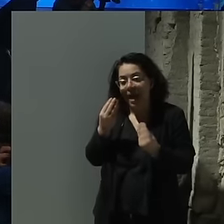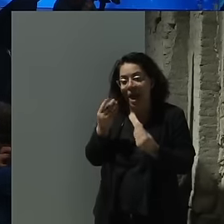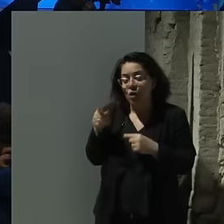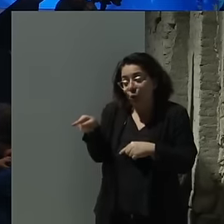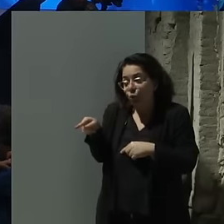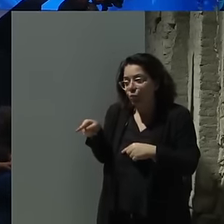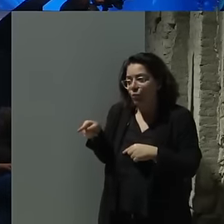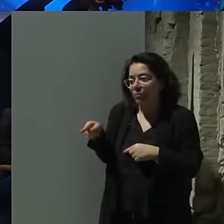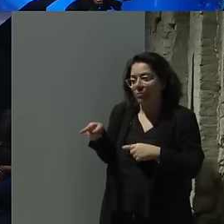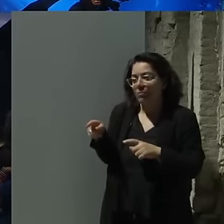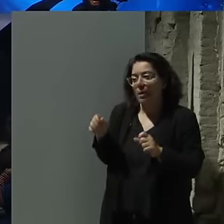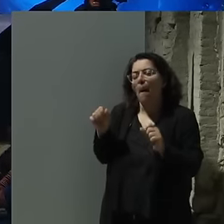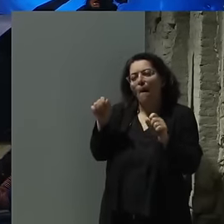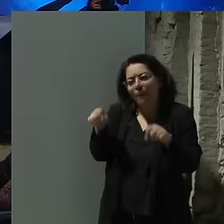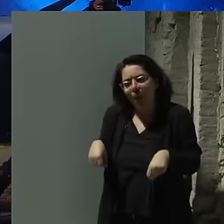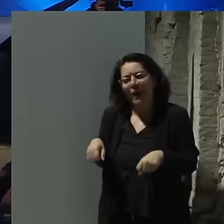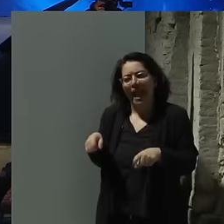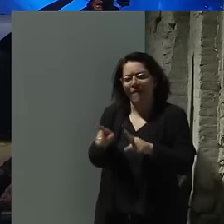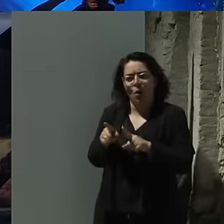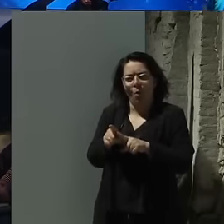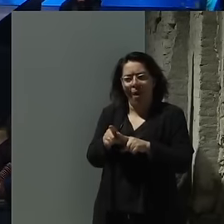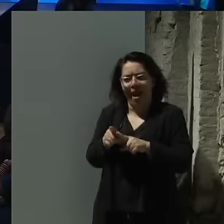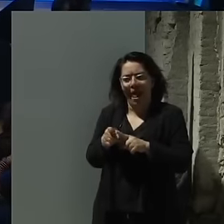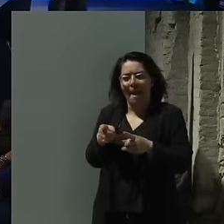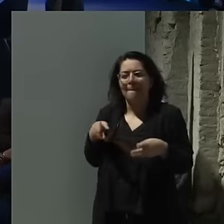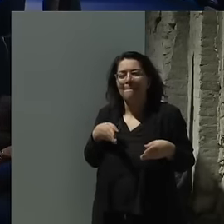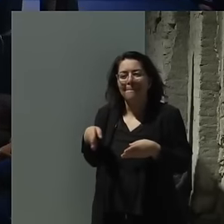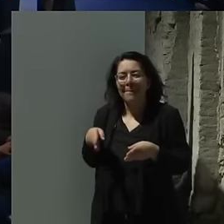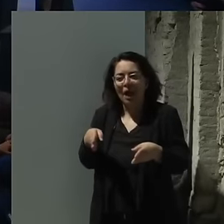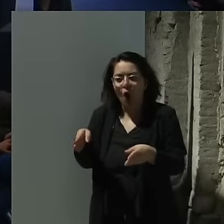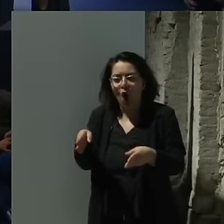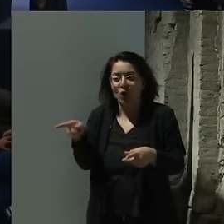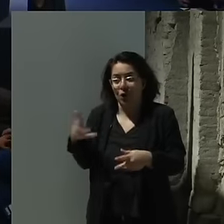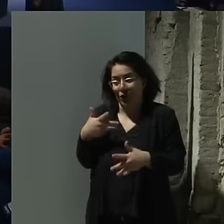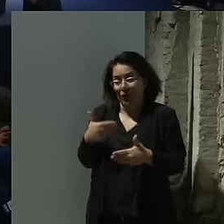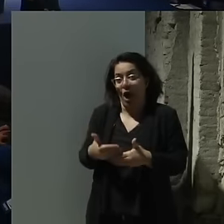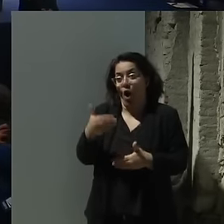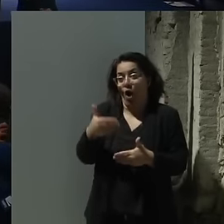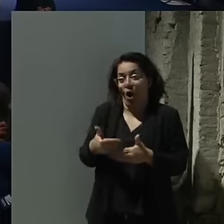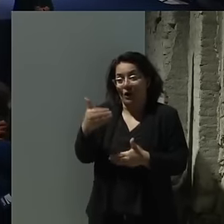parte tua a fare questo percorso, forse c'era un ostacolo ulteriore da